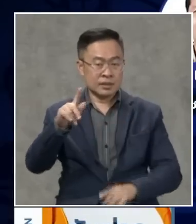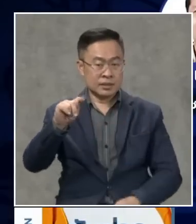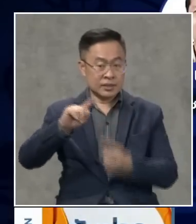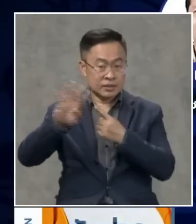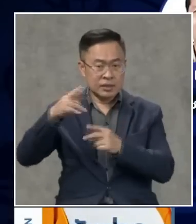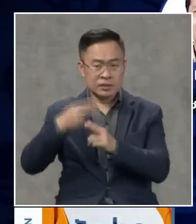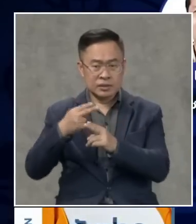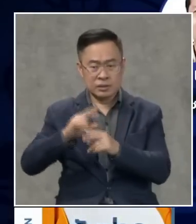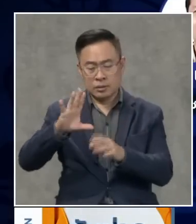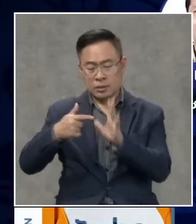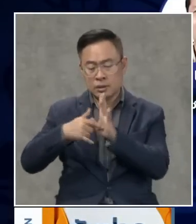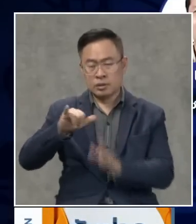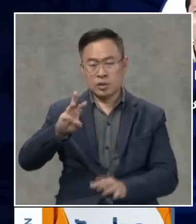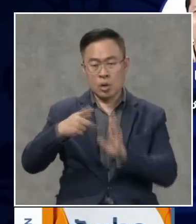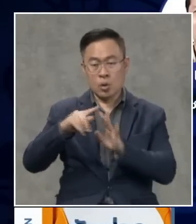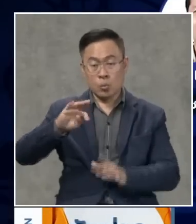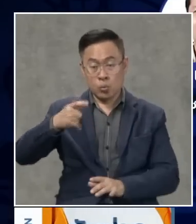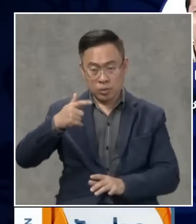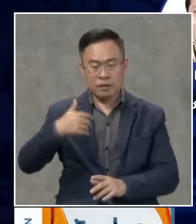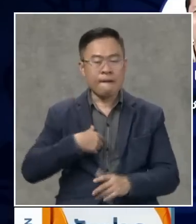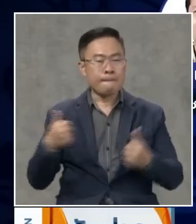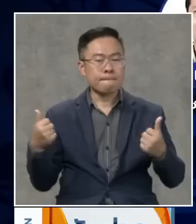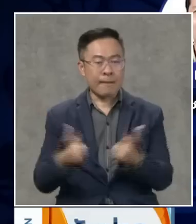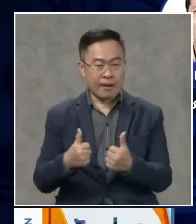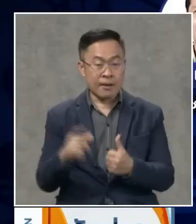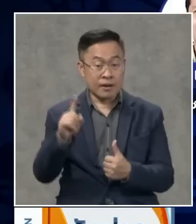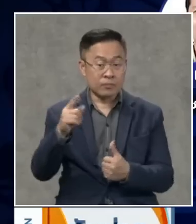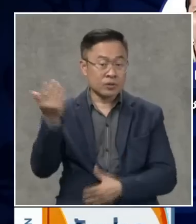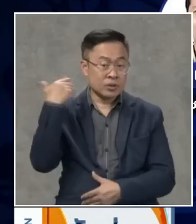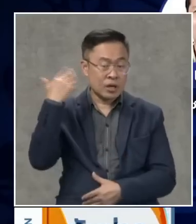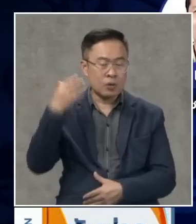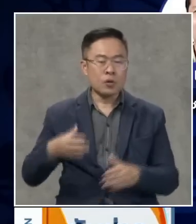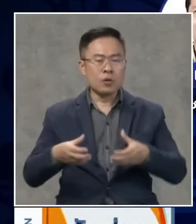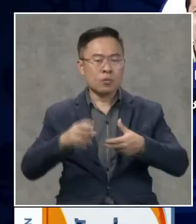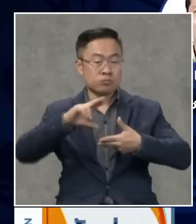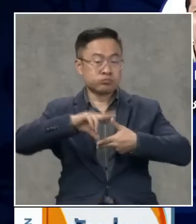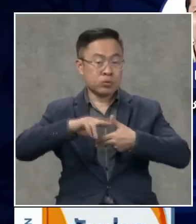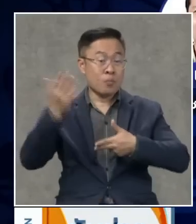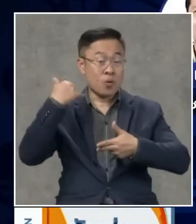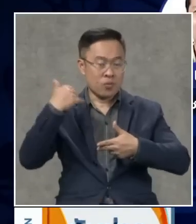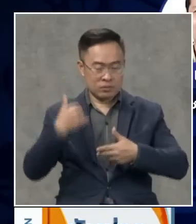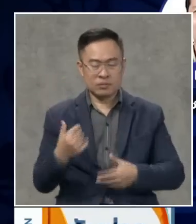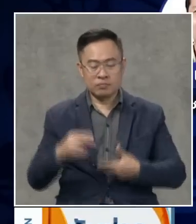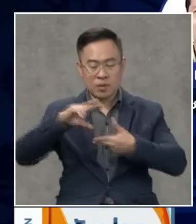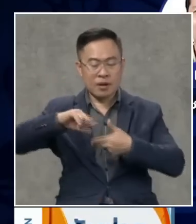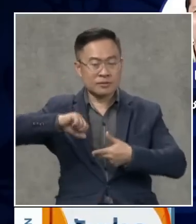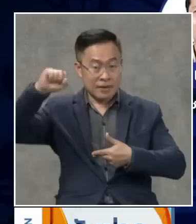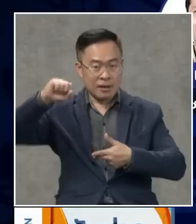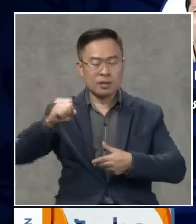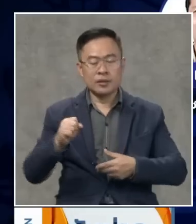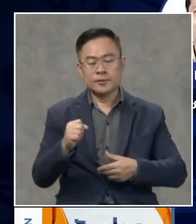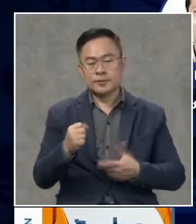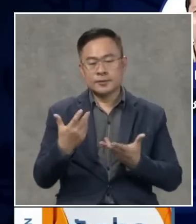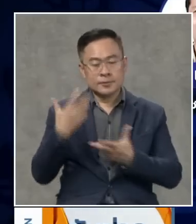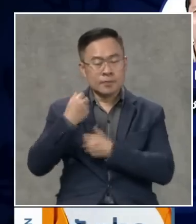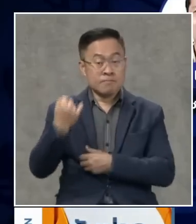ชัยวุฒิผ่องแผ้วเปิดฉากนัดล้างตาคู่แข่งเดิมนะคะจากพรรคพลังประชารัฐส่วนเขตเลือกตั้งที่5ค่ะน่